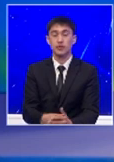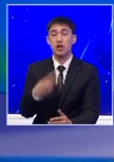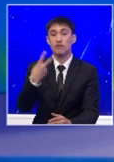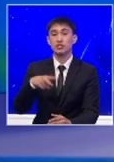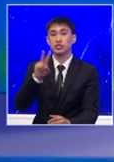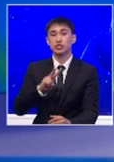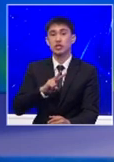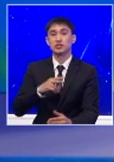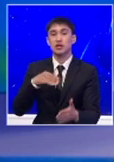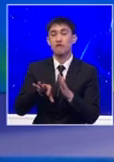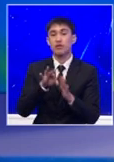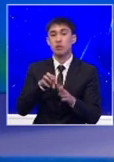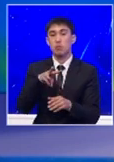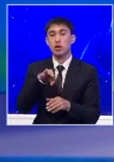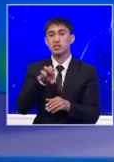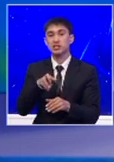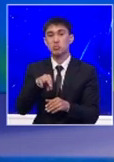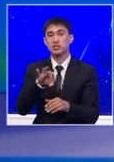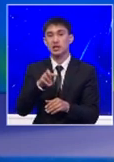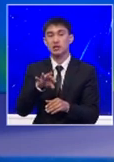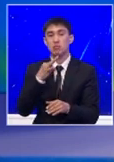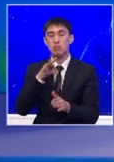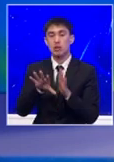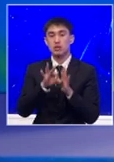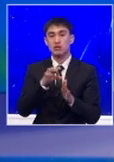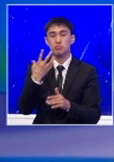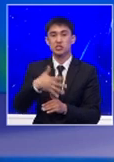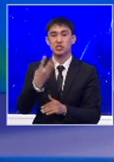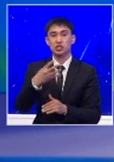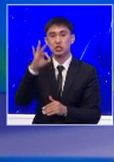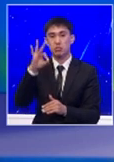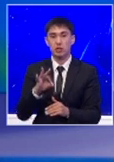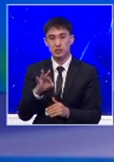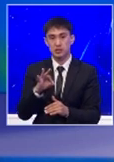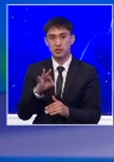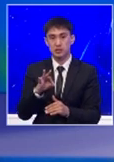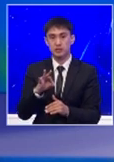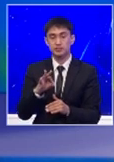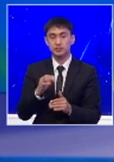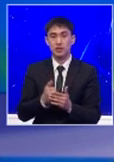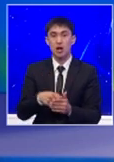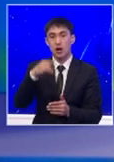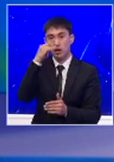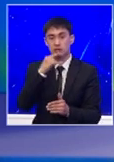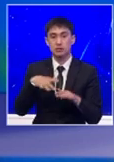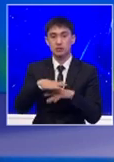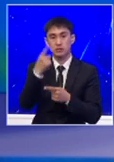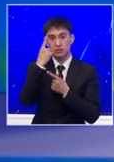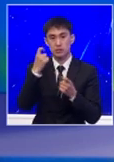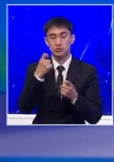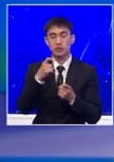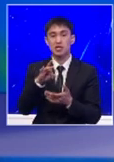к 20 часам на выборах в мажолесе мысли хаты проголосовали 54,9 процентов